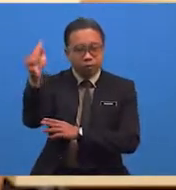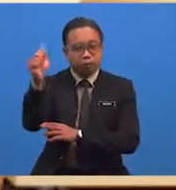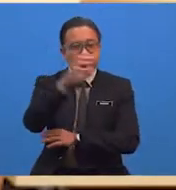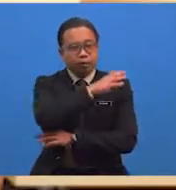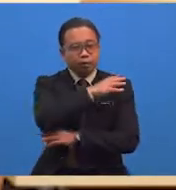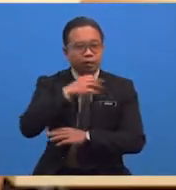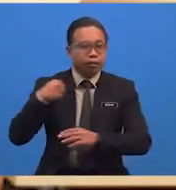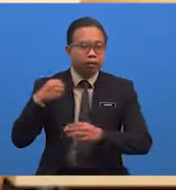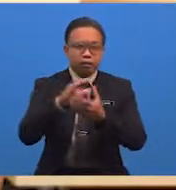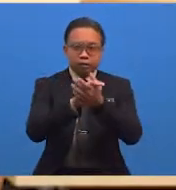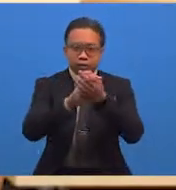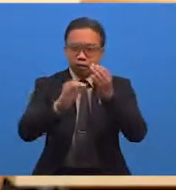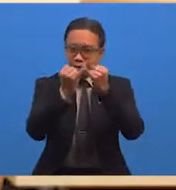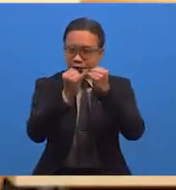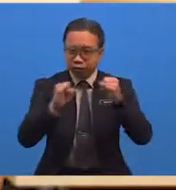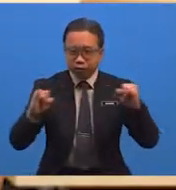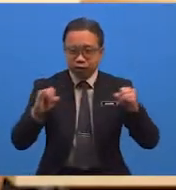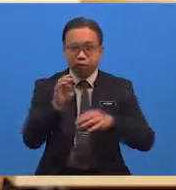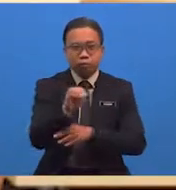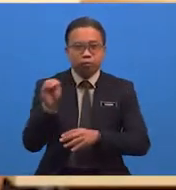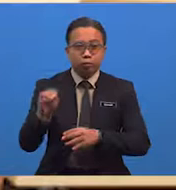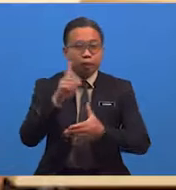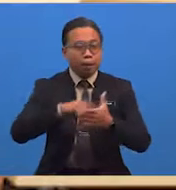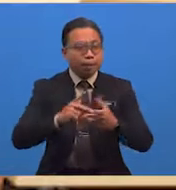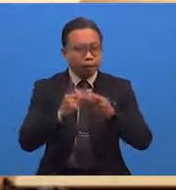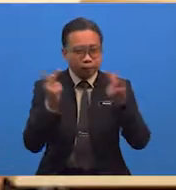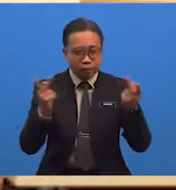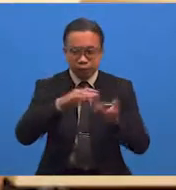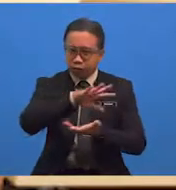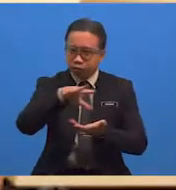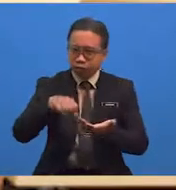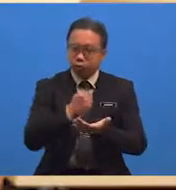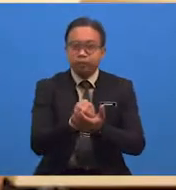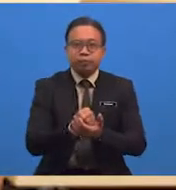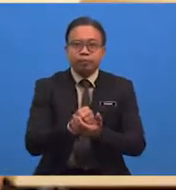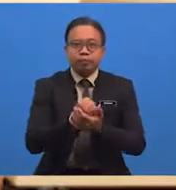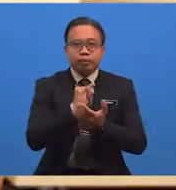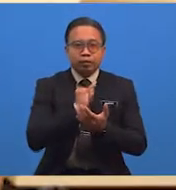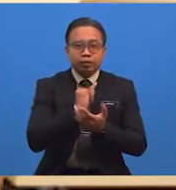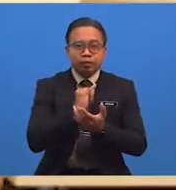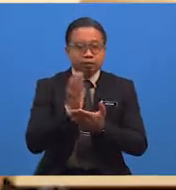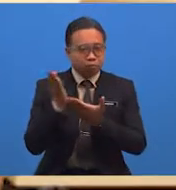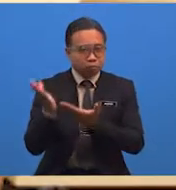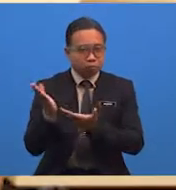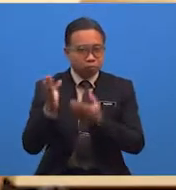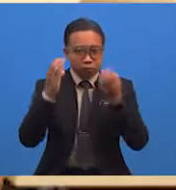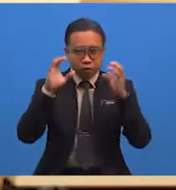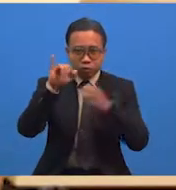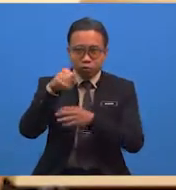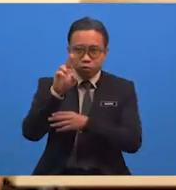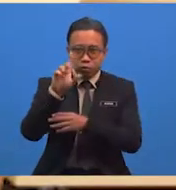Assalamualaikum dan salam sejahtera murid-murid. Apa khabar semua? Saya Cikgu